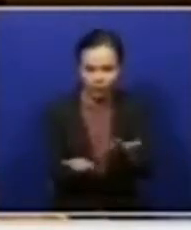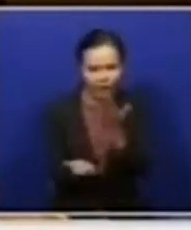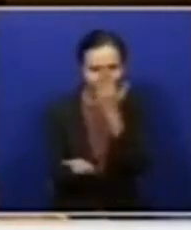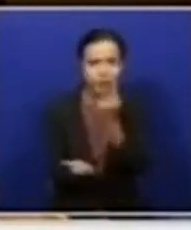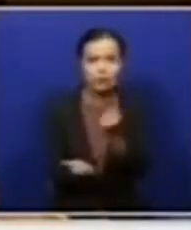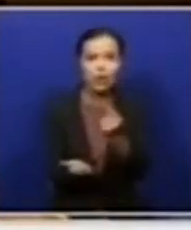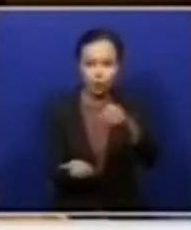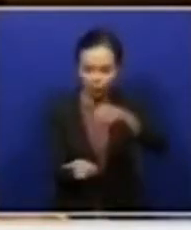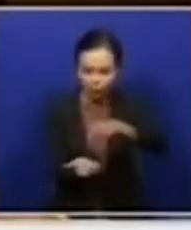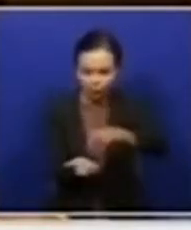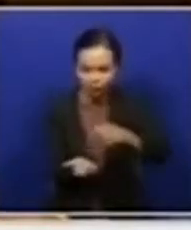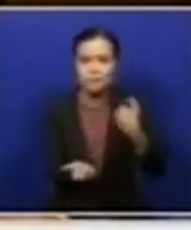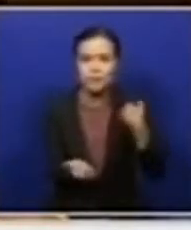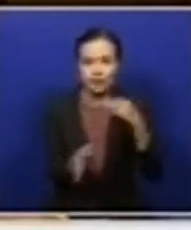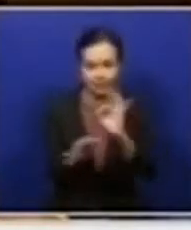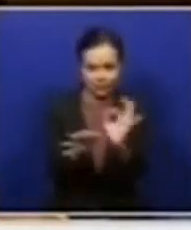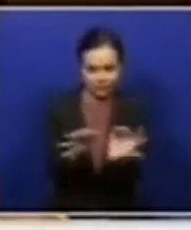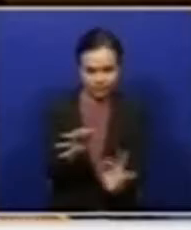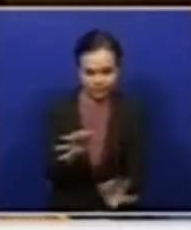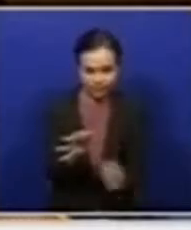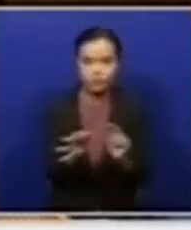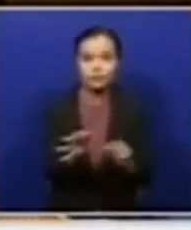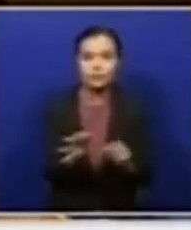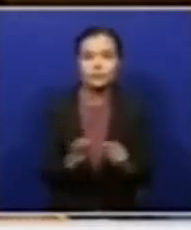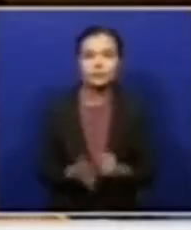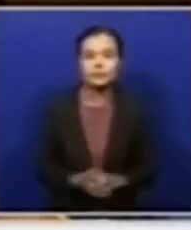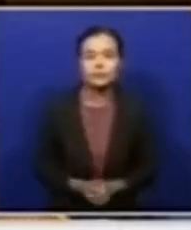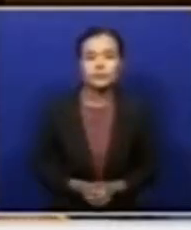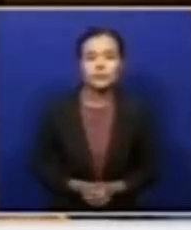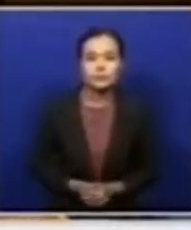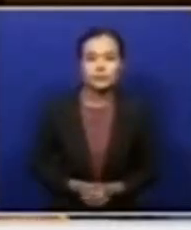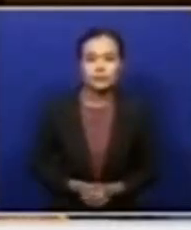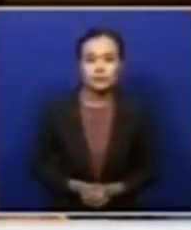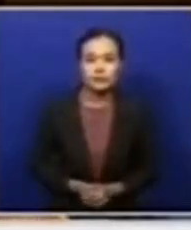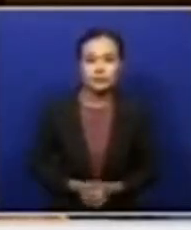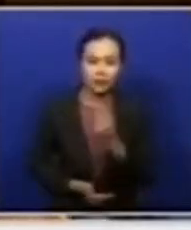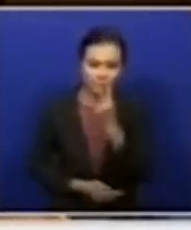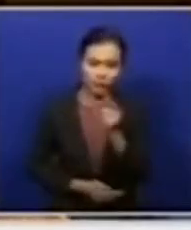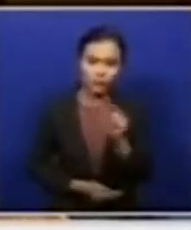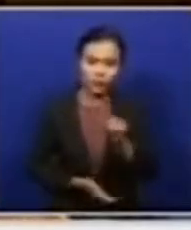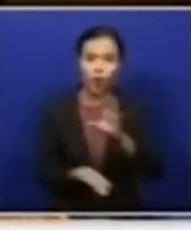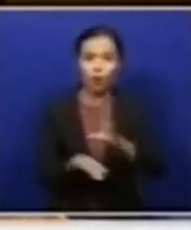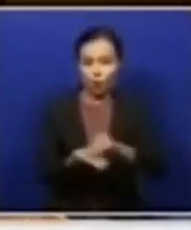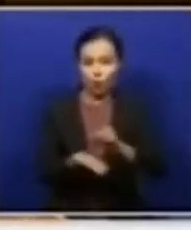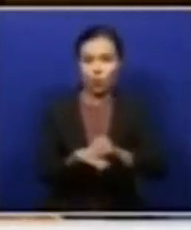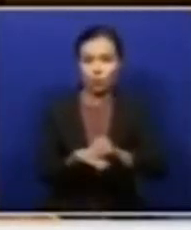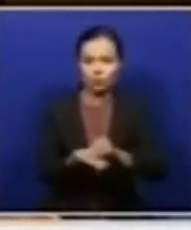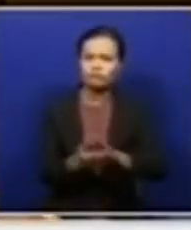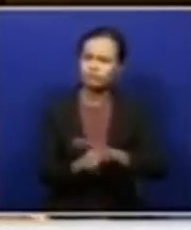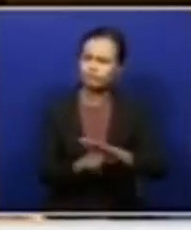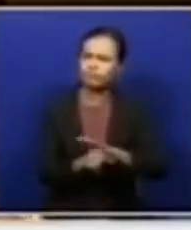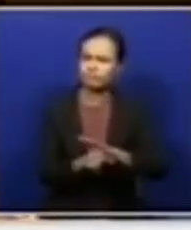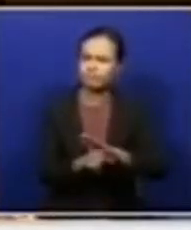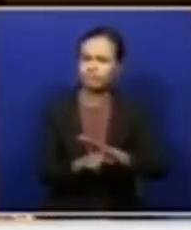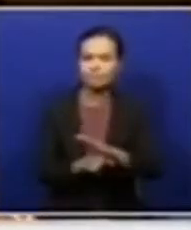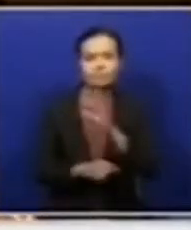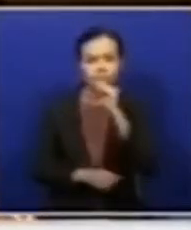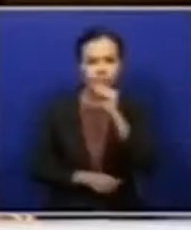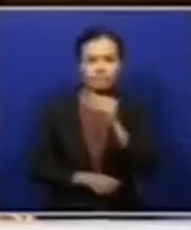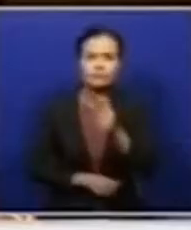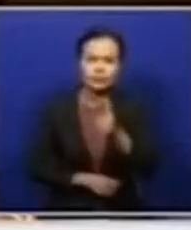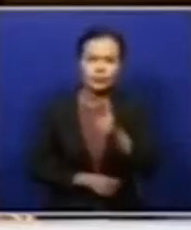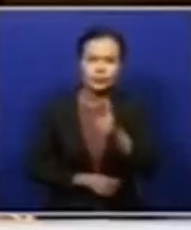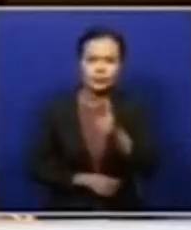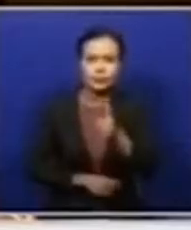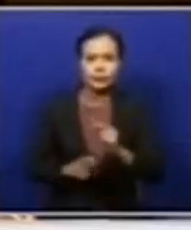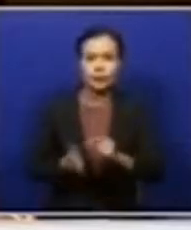ในด้วยนะครับก็พบว่าก็คือข้อมูลเนี่ยมันก็พอจะมีอะไรให้มาพูดได้บ้างแล้วก็เ